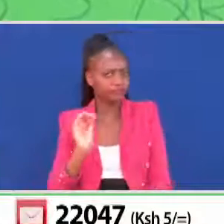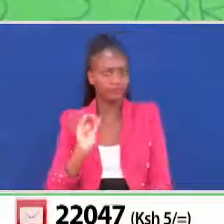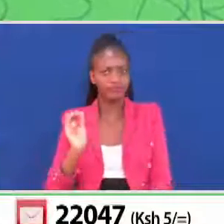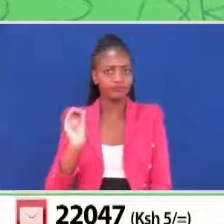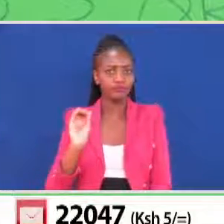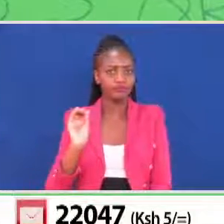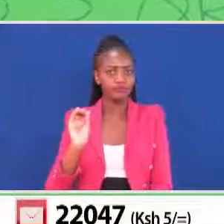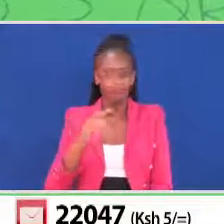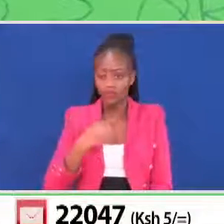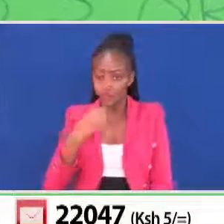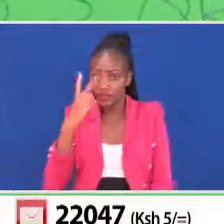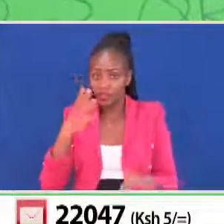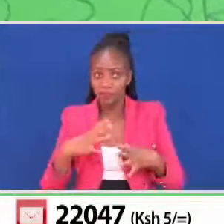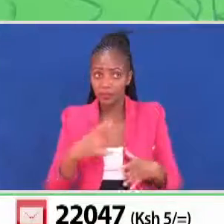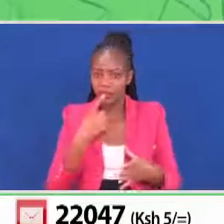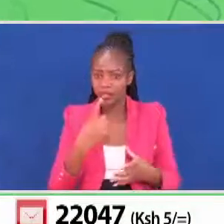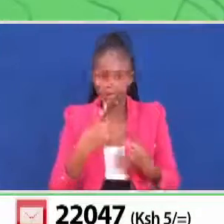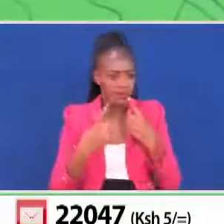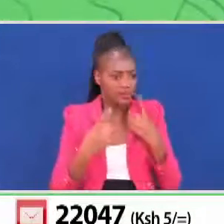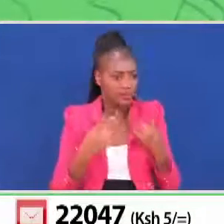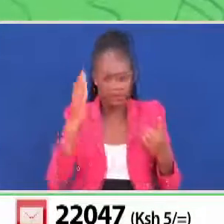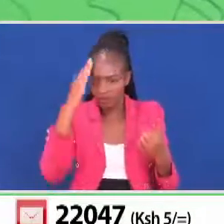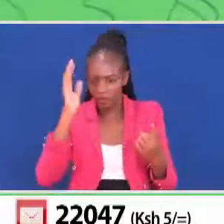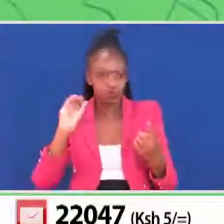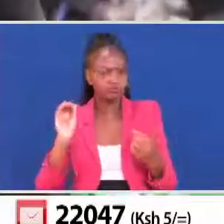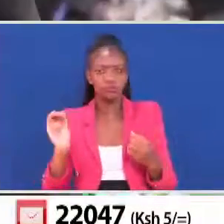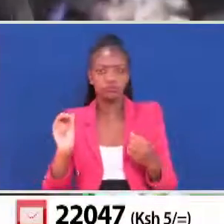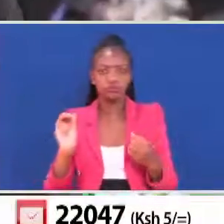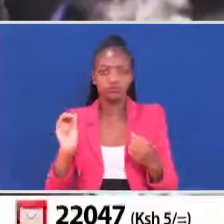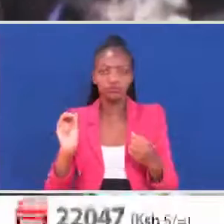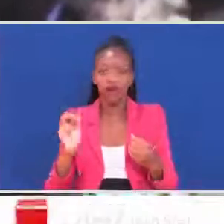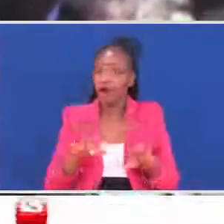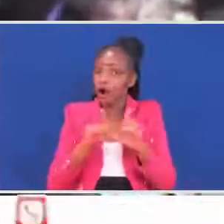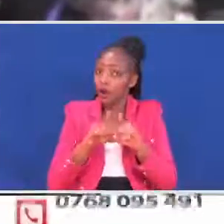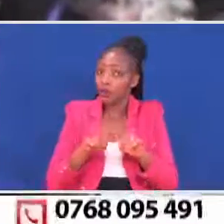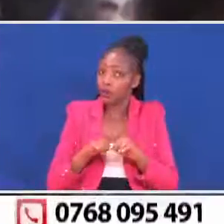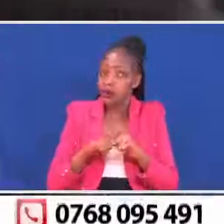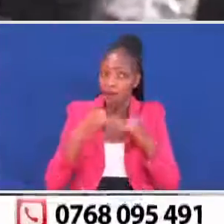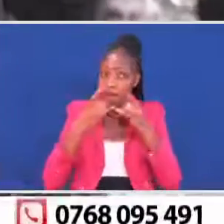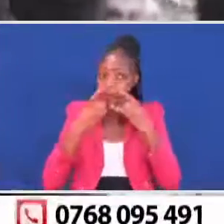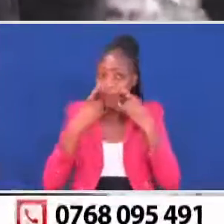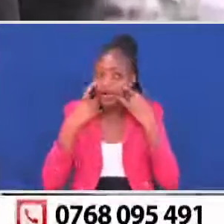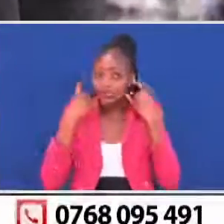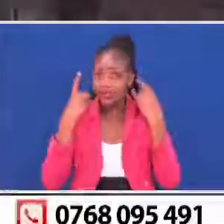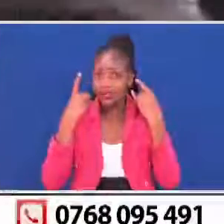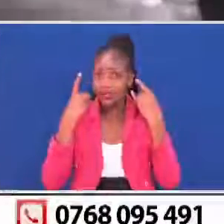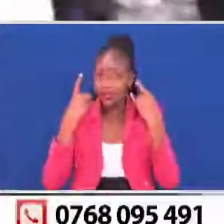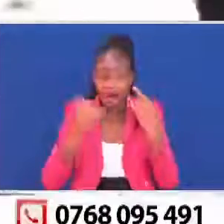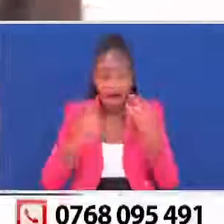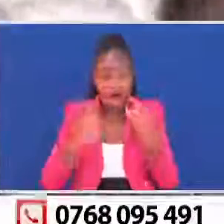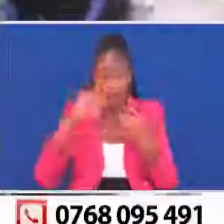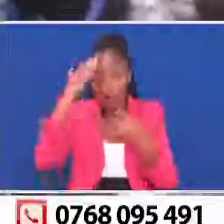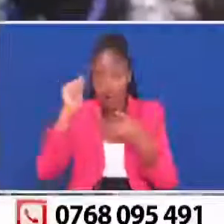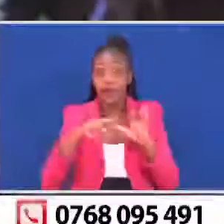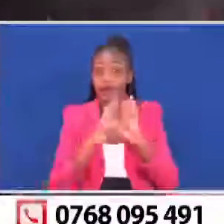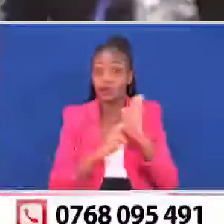watu wakisema tujui yati mimi najua mtu fulani. Misi jasikia mtu najua. And only wearing masks due to a police crackdown and